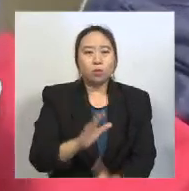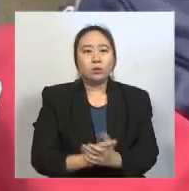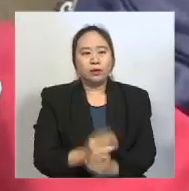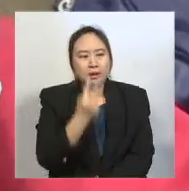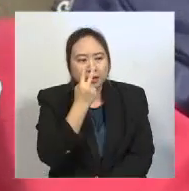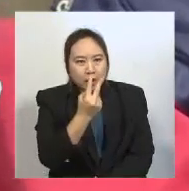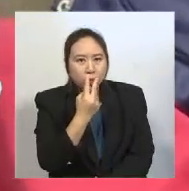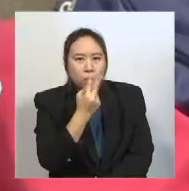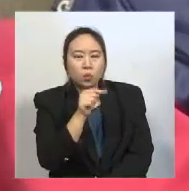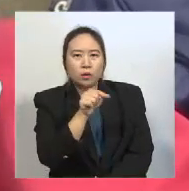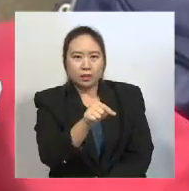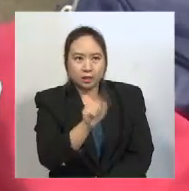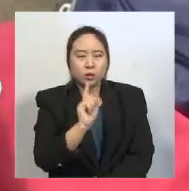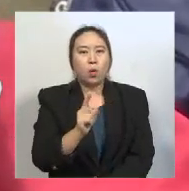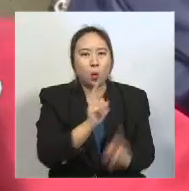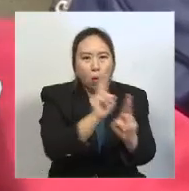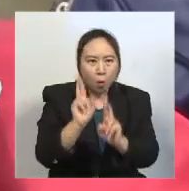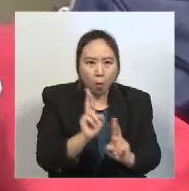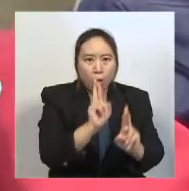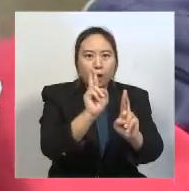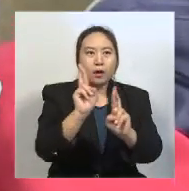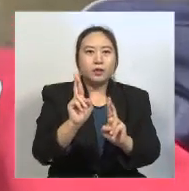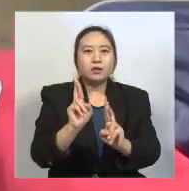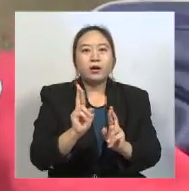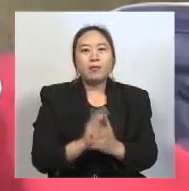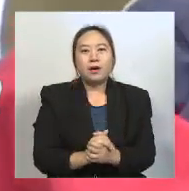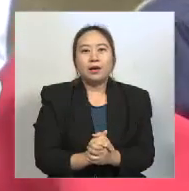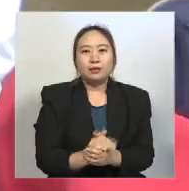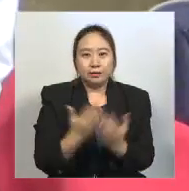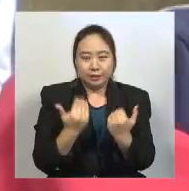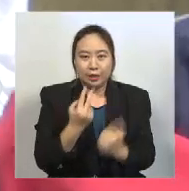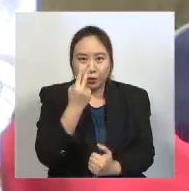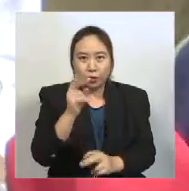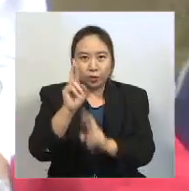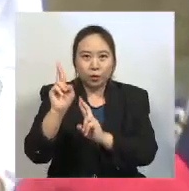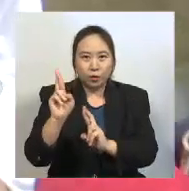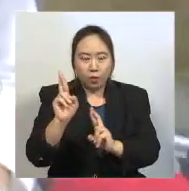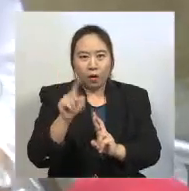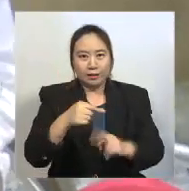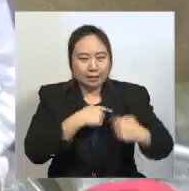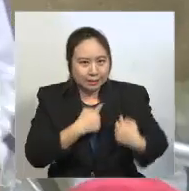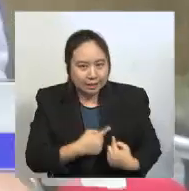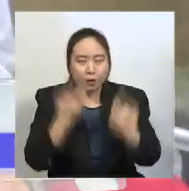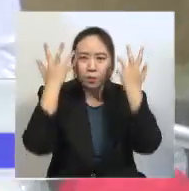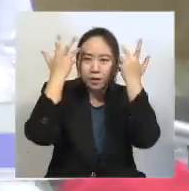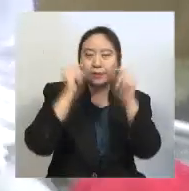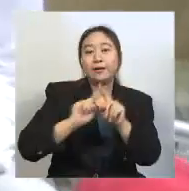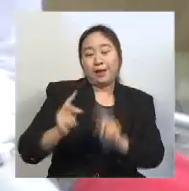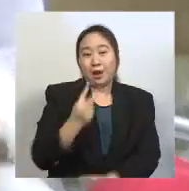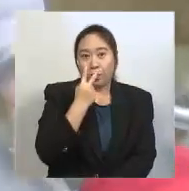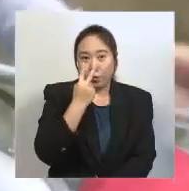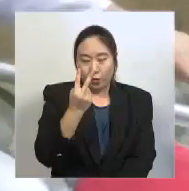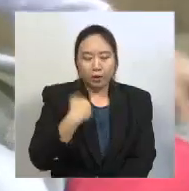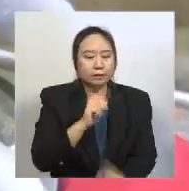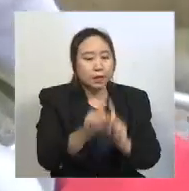ตใจที่ต้องมีการเฝ้าระวังทั้งภาวะซึมเศร้าด้วยนะครับทั้งภาวะทางจิตด้วยนะครับแล้วก็มาสอบถามสารทุกข์สุขดิบ